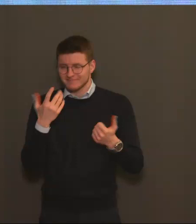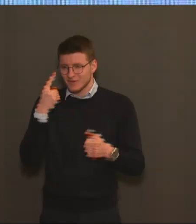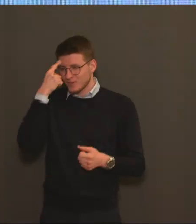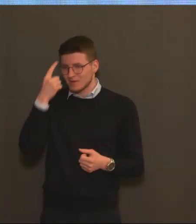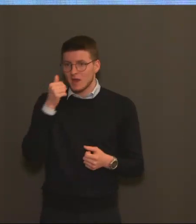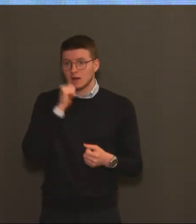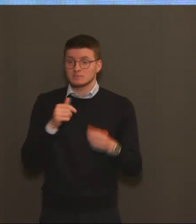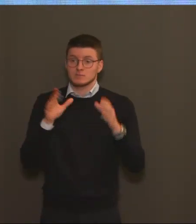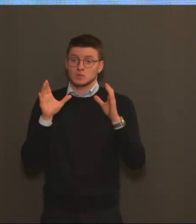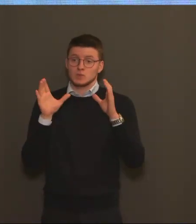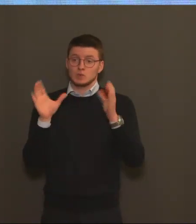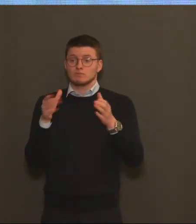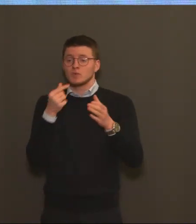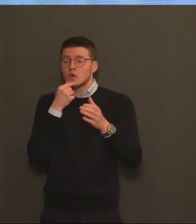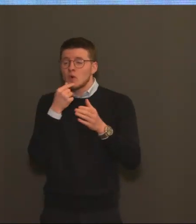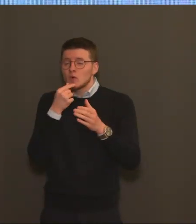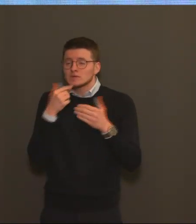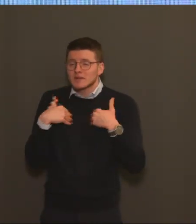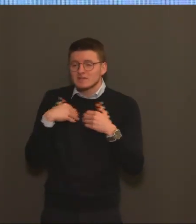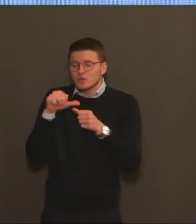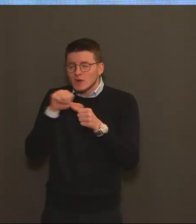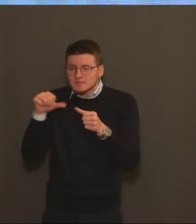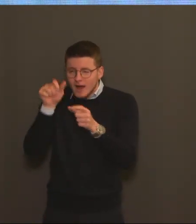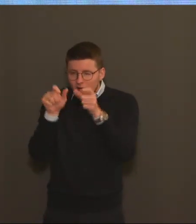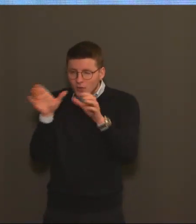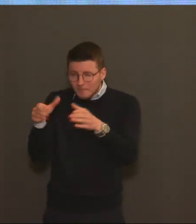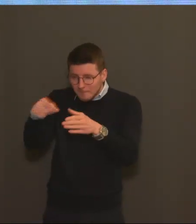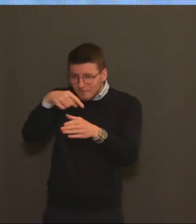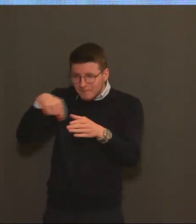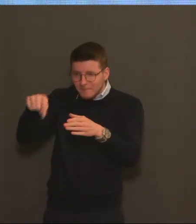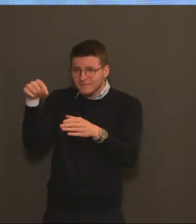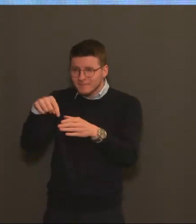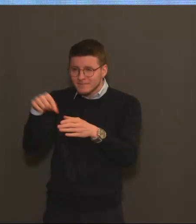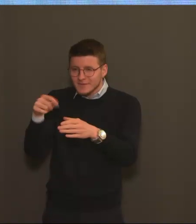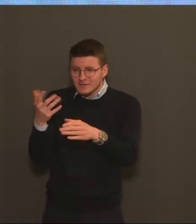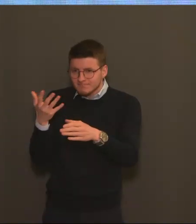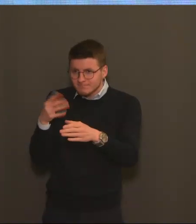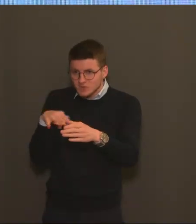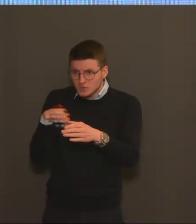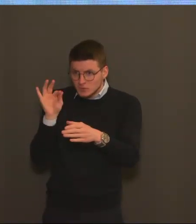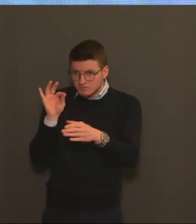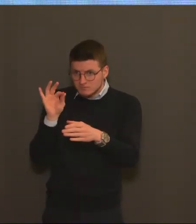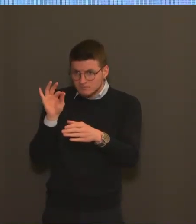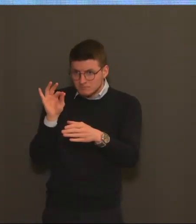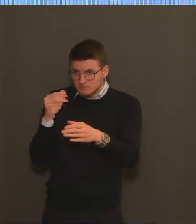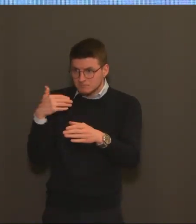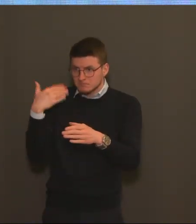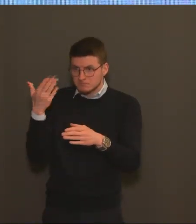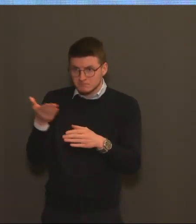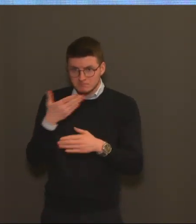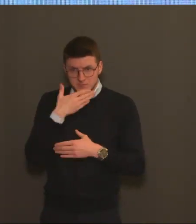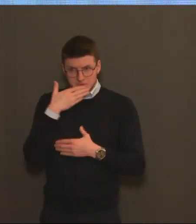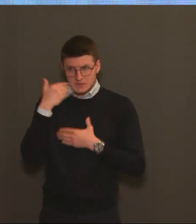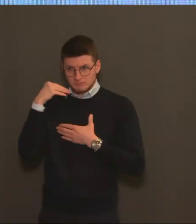vaccineren, sommige van die mensen geen aantoonbare antistoffenrespons gaan ontwikkelen. Maar dat wil niet zeggen dat zij